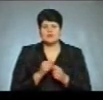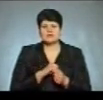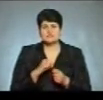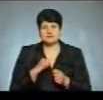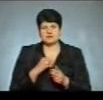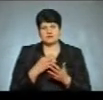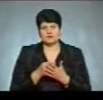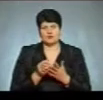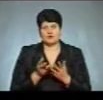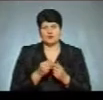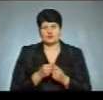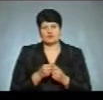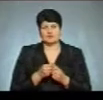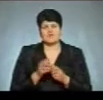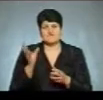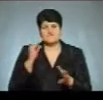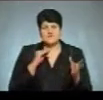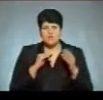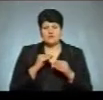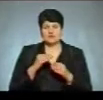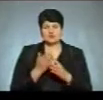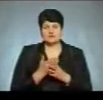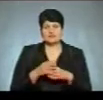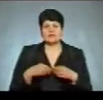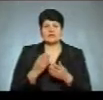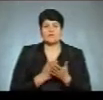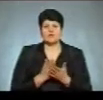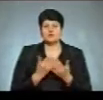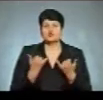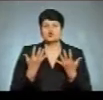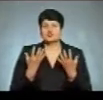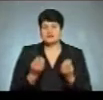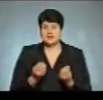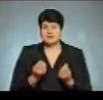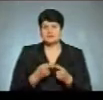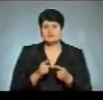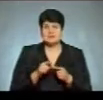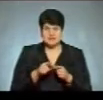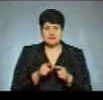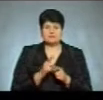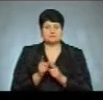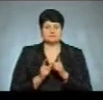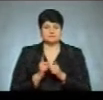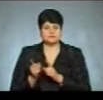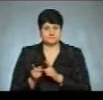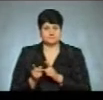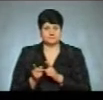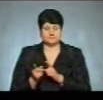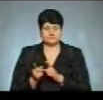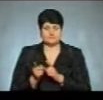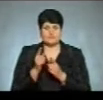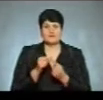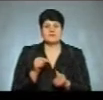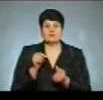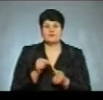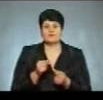і враховували субсидії в надання послуг. На сьогоднішній день оцей блок змінився. І,